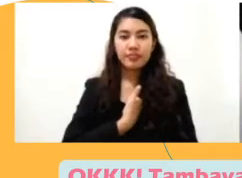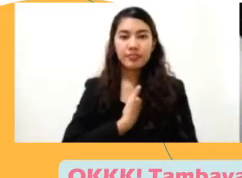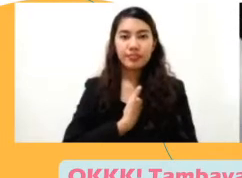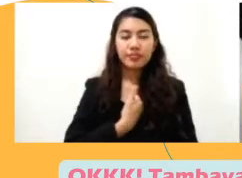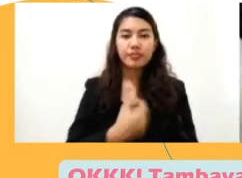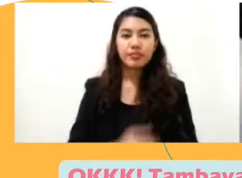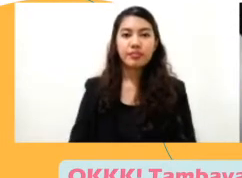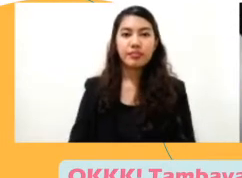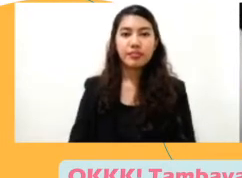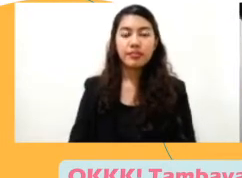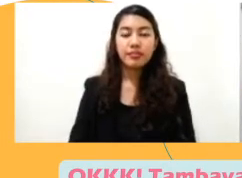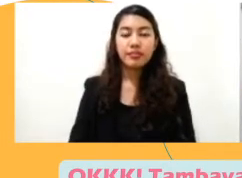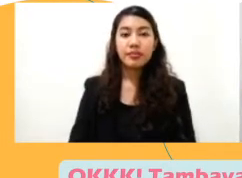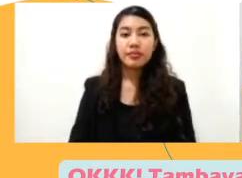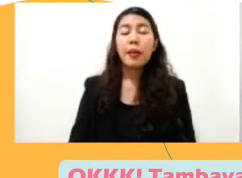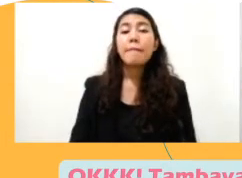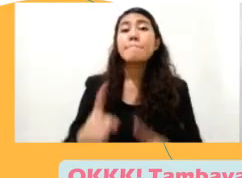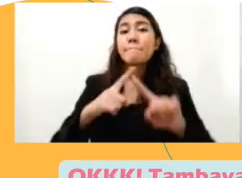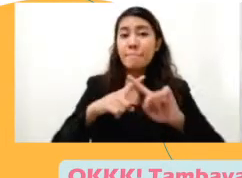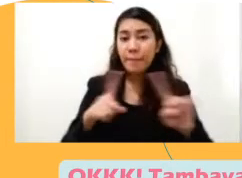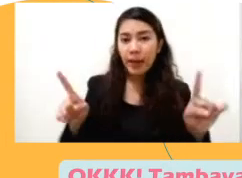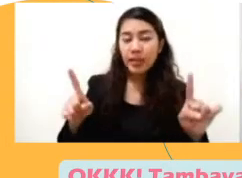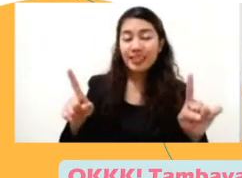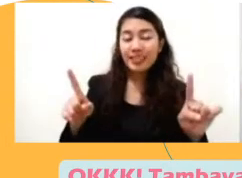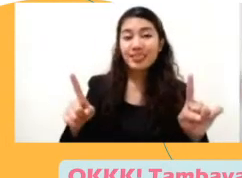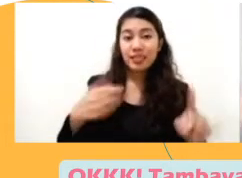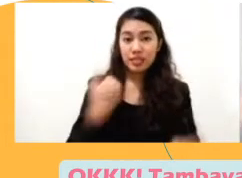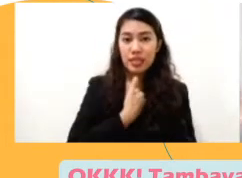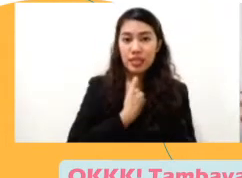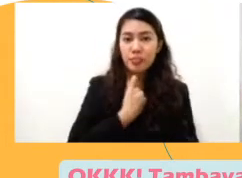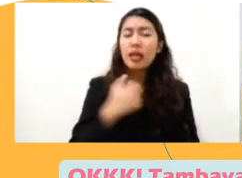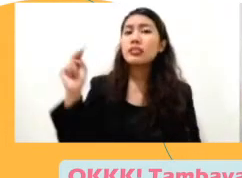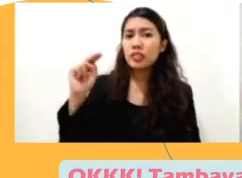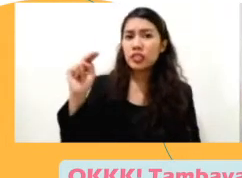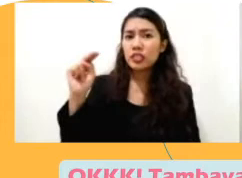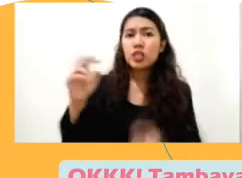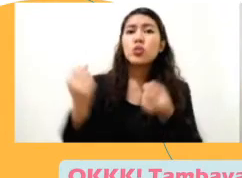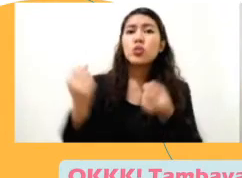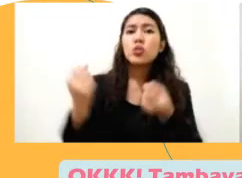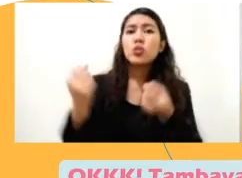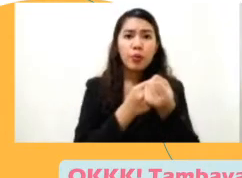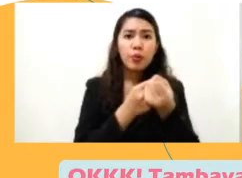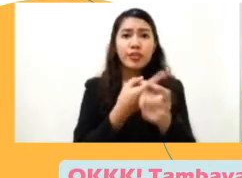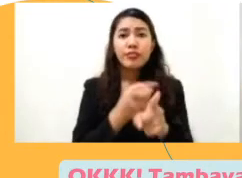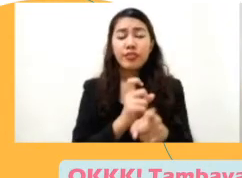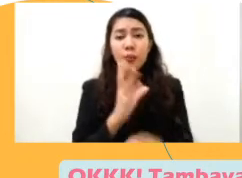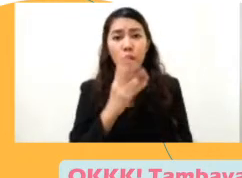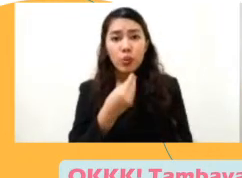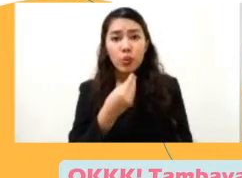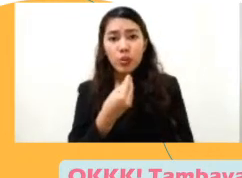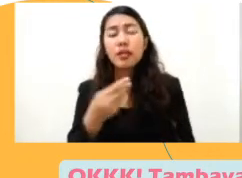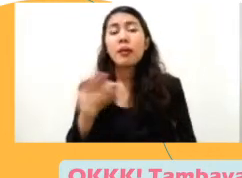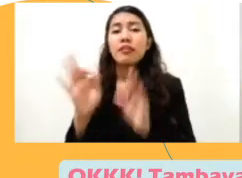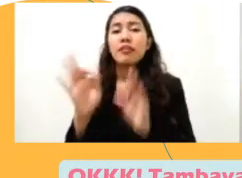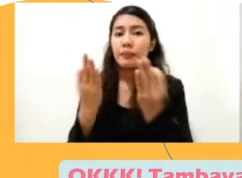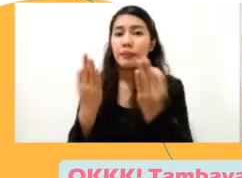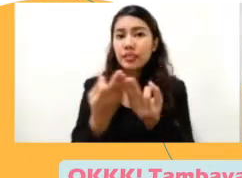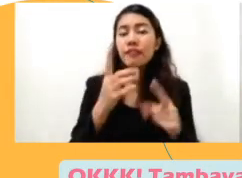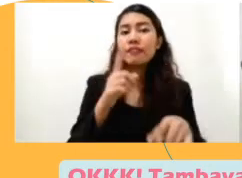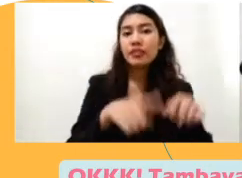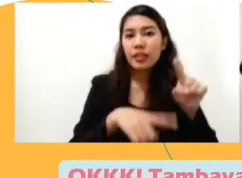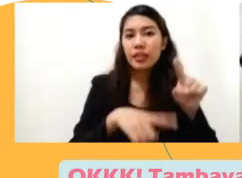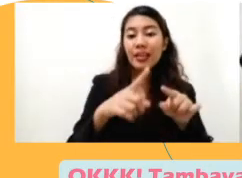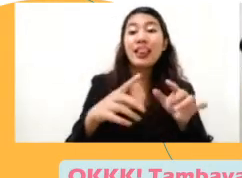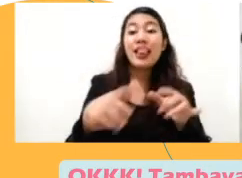ng suporta din sa ating mga pamilya at mga kaibigan. So, importante na mapanatili yung